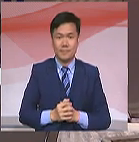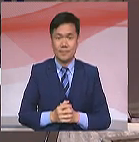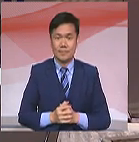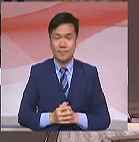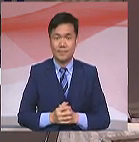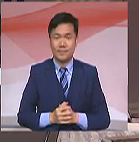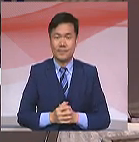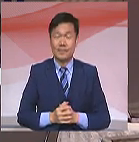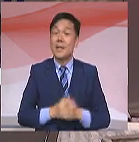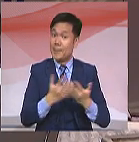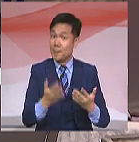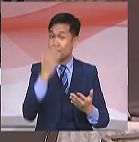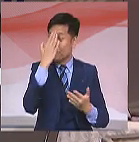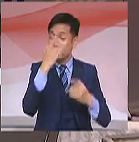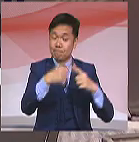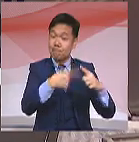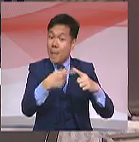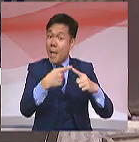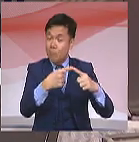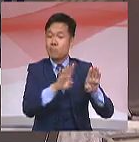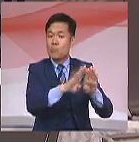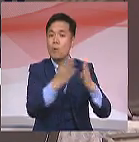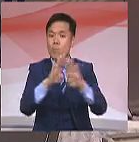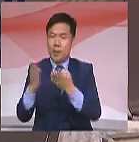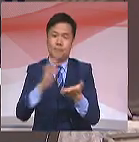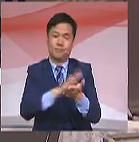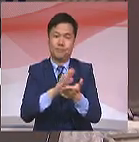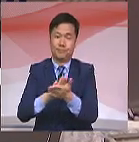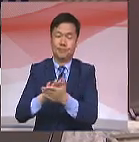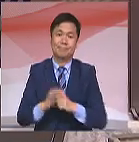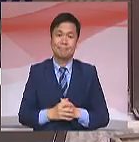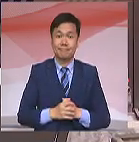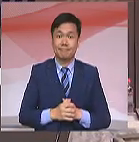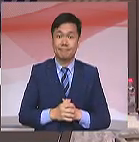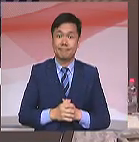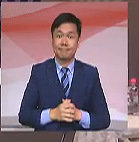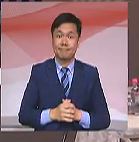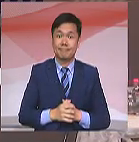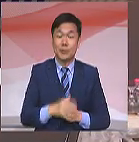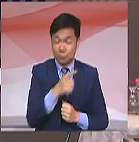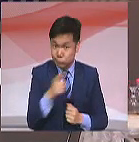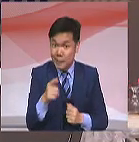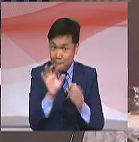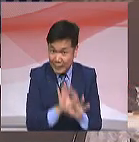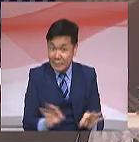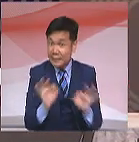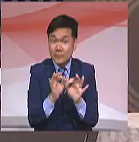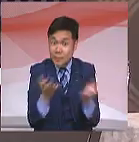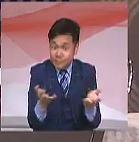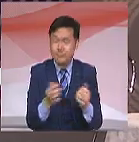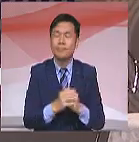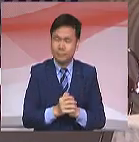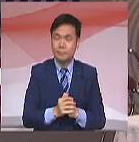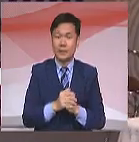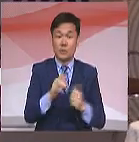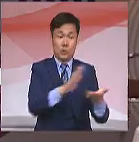berkaitan dengan tarikh pembukaan semula sekolah. Apa yang penting, sekolah akan dibuka